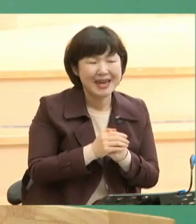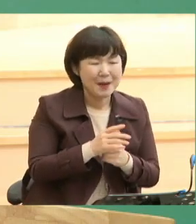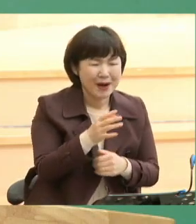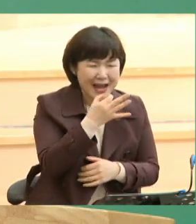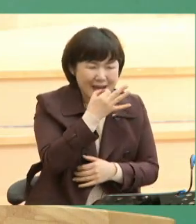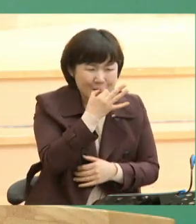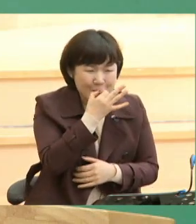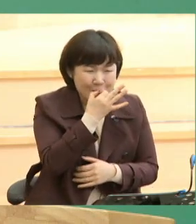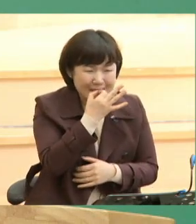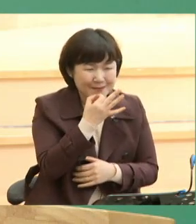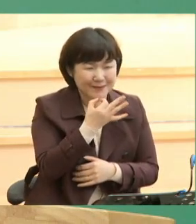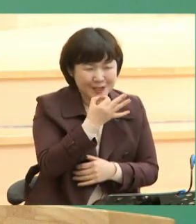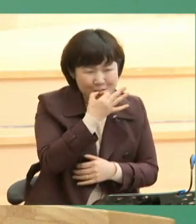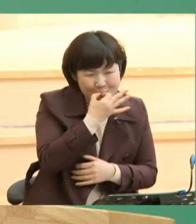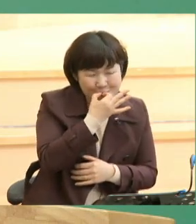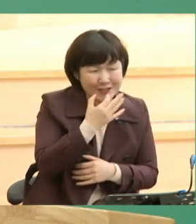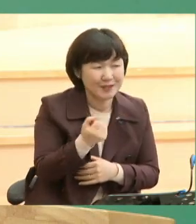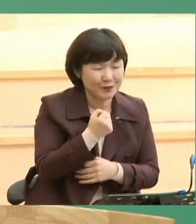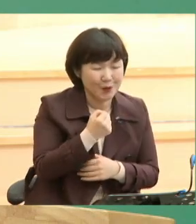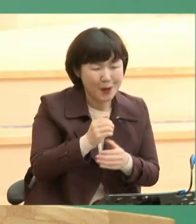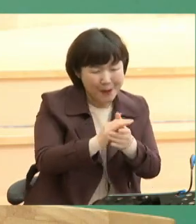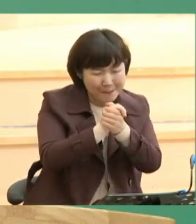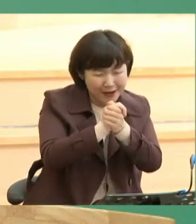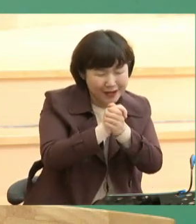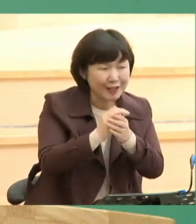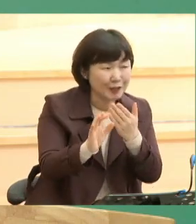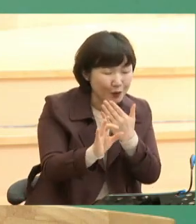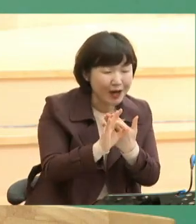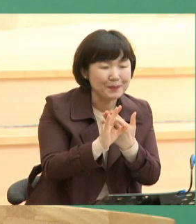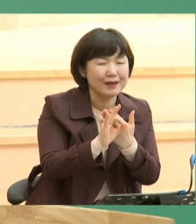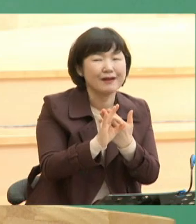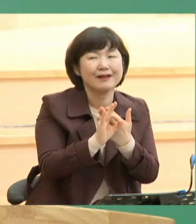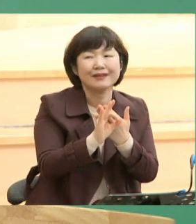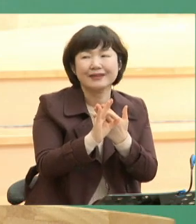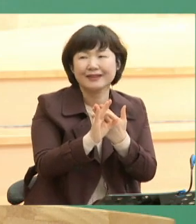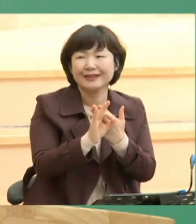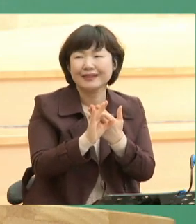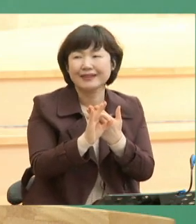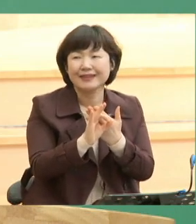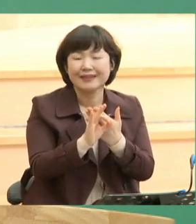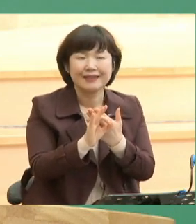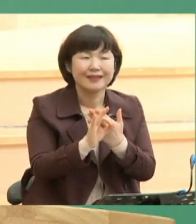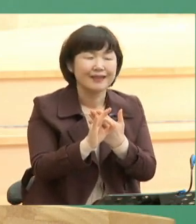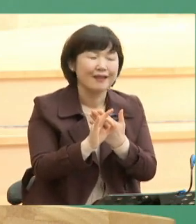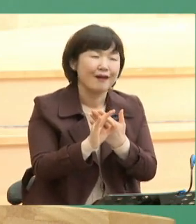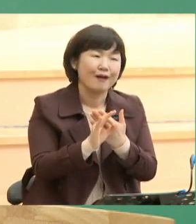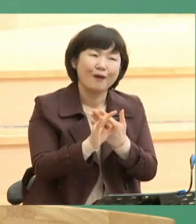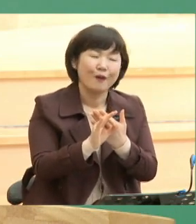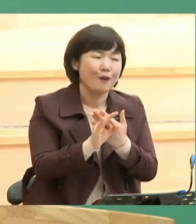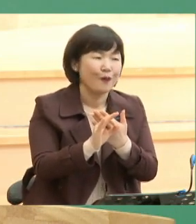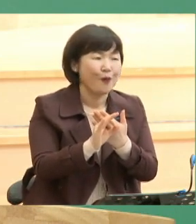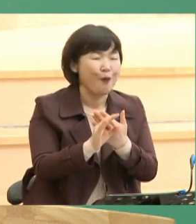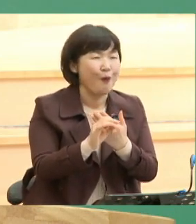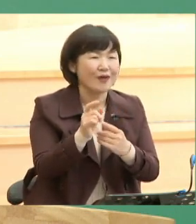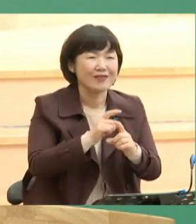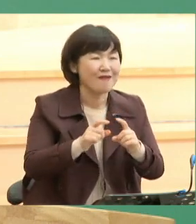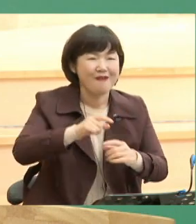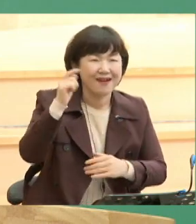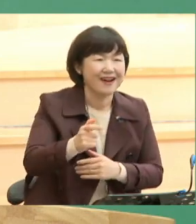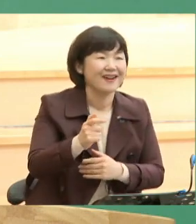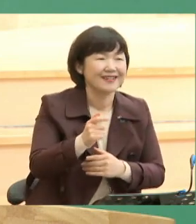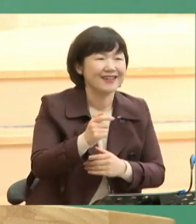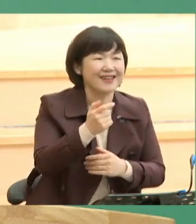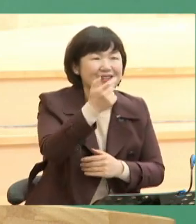청력을 앙 꼭 욕심을 안고 따 기도하면 아이더 세계 기도 합니다